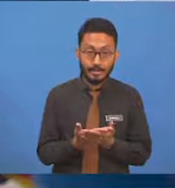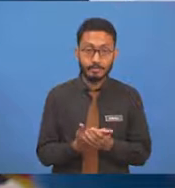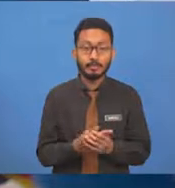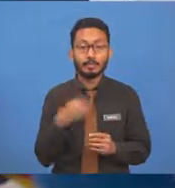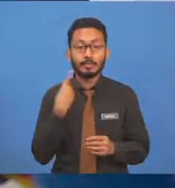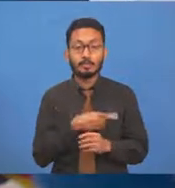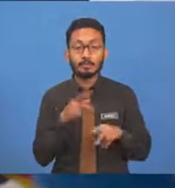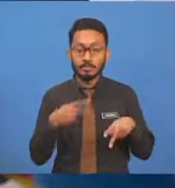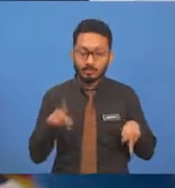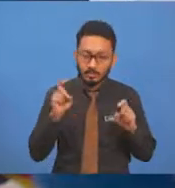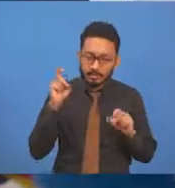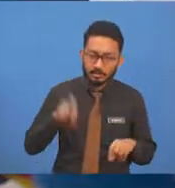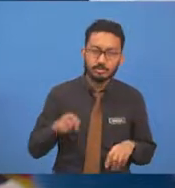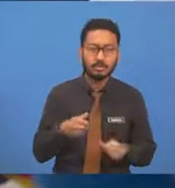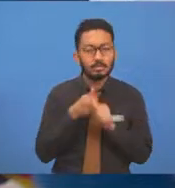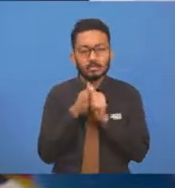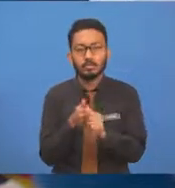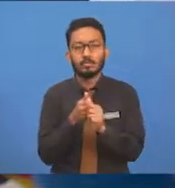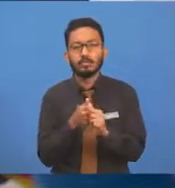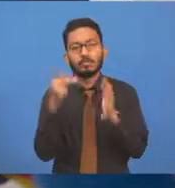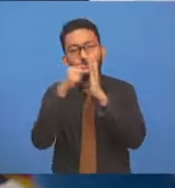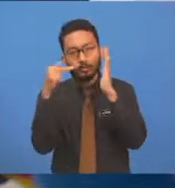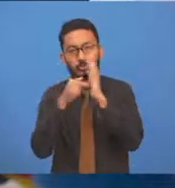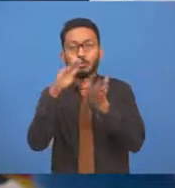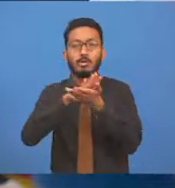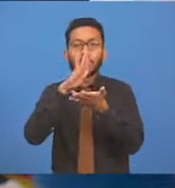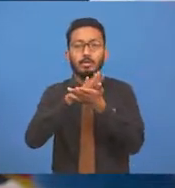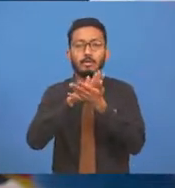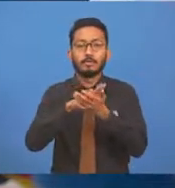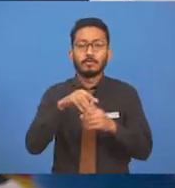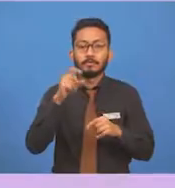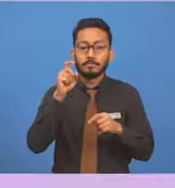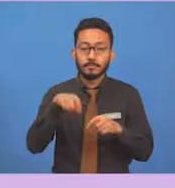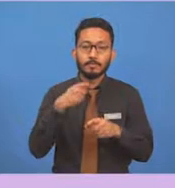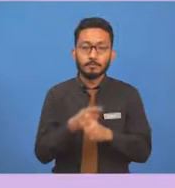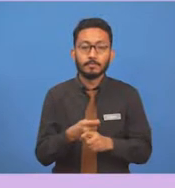perlu mematuhi peraturan sekolah yang ditetapkan. Seperti